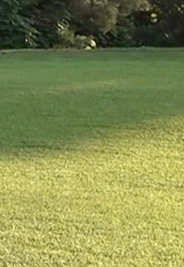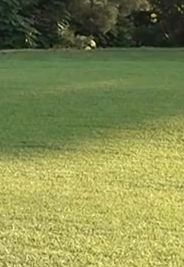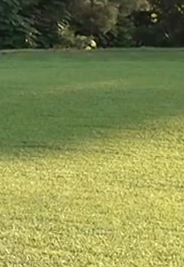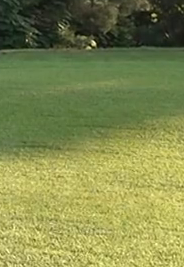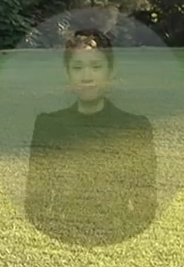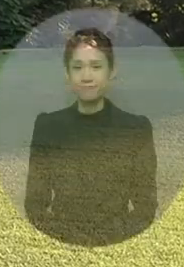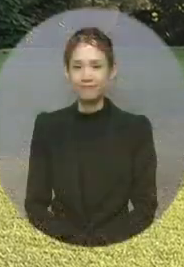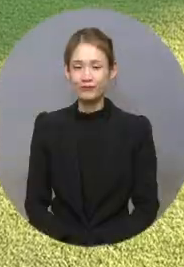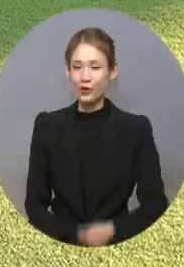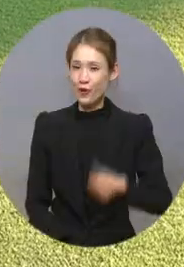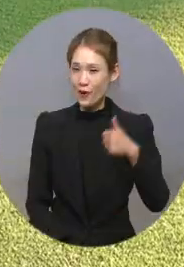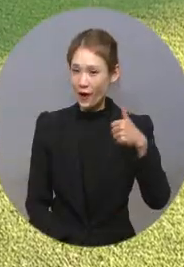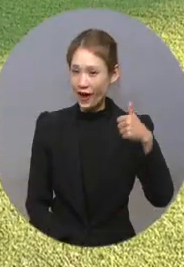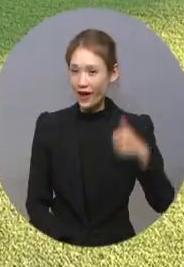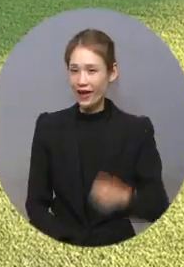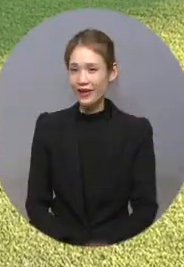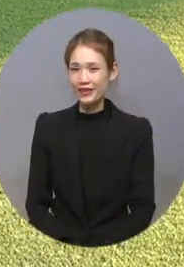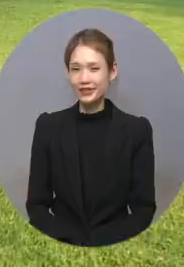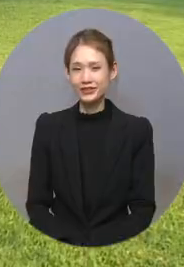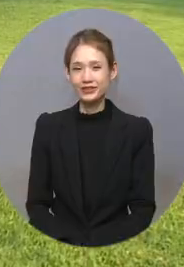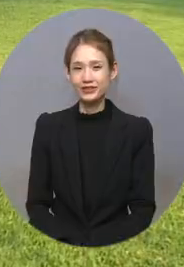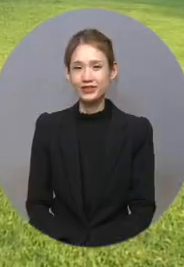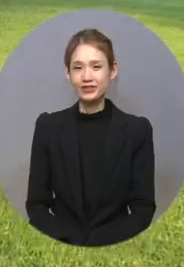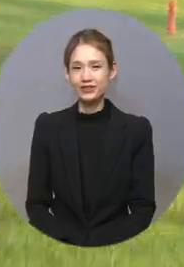오샤! 아, 올라가!